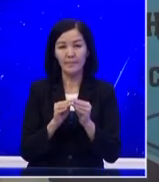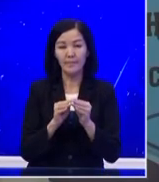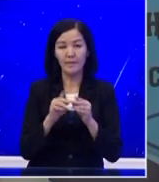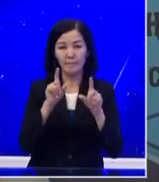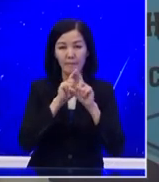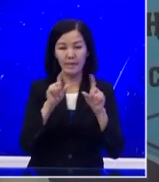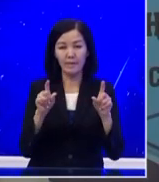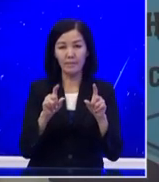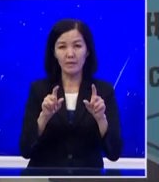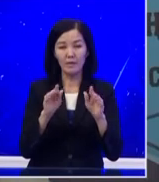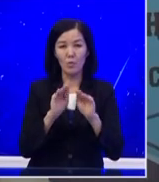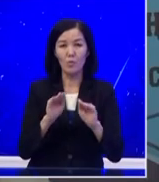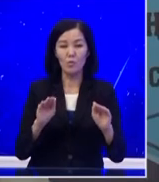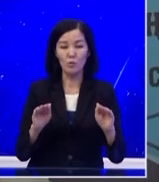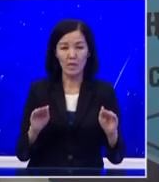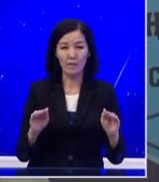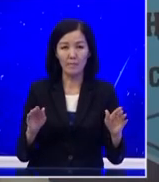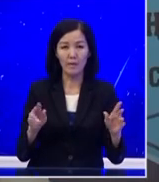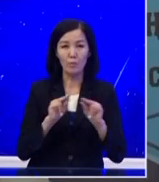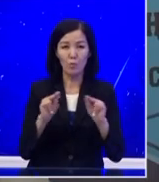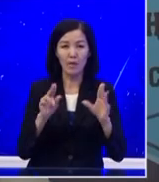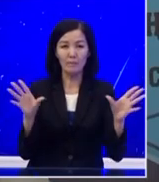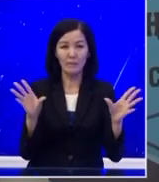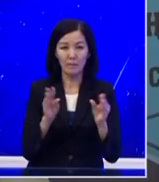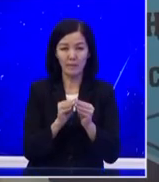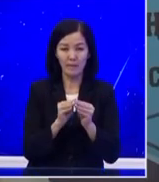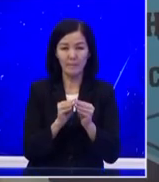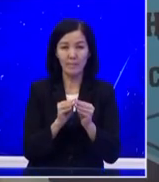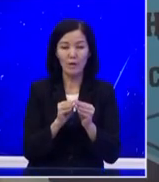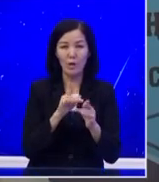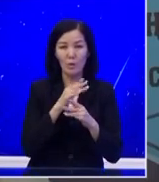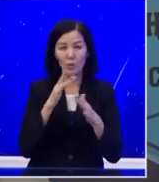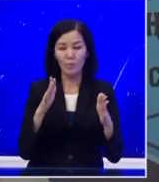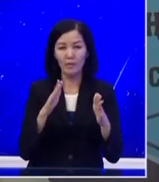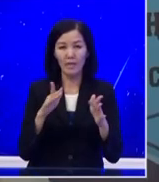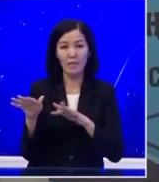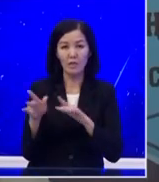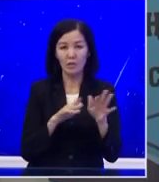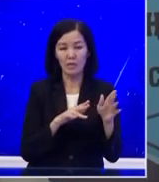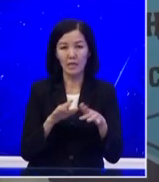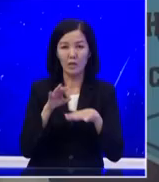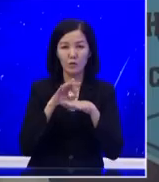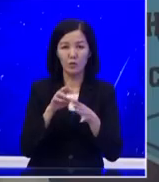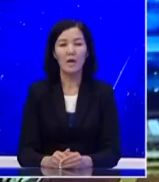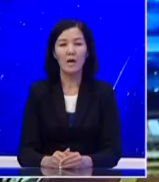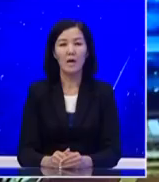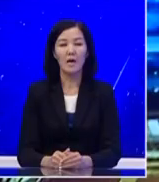мектептерде оқушылардың арасында, мұғалімдердің арасында көптеген әлі іс-шараларымызды жүзеге